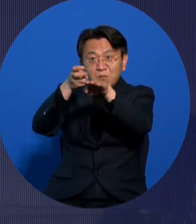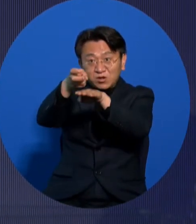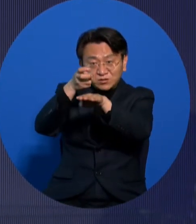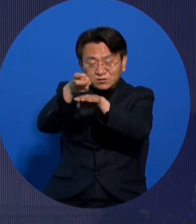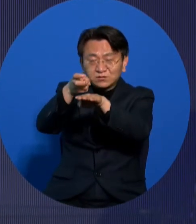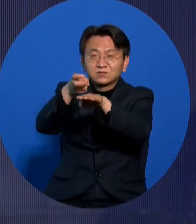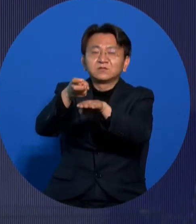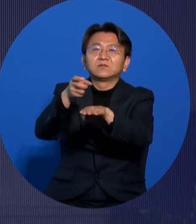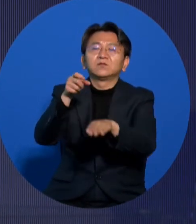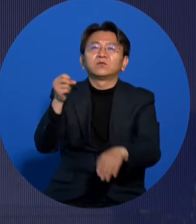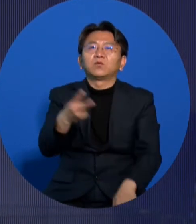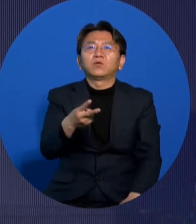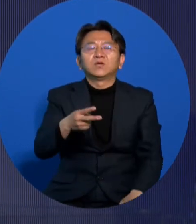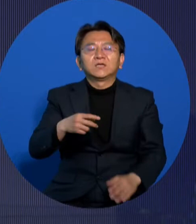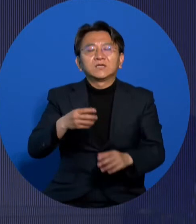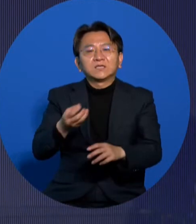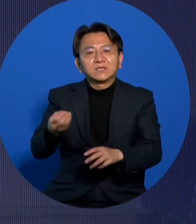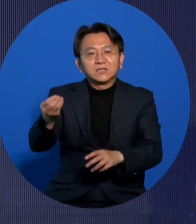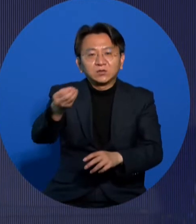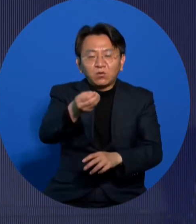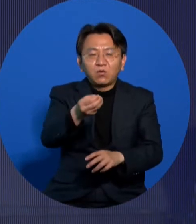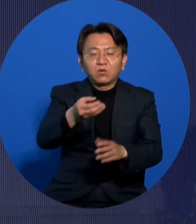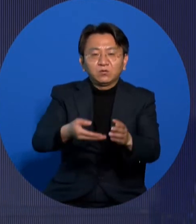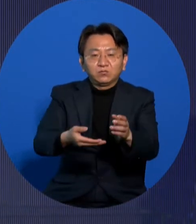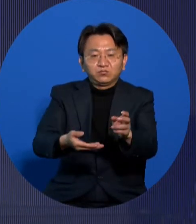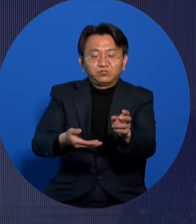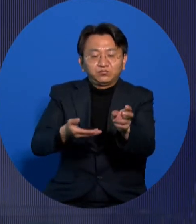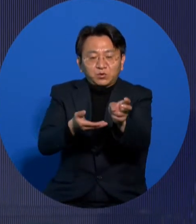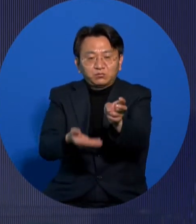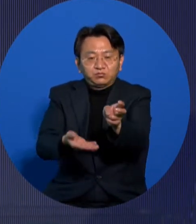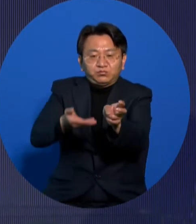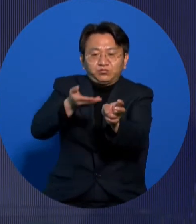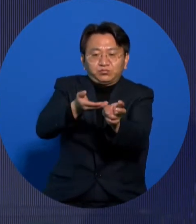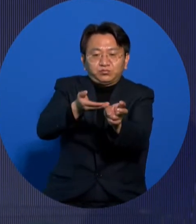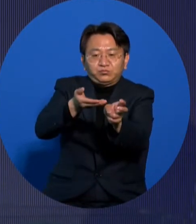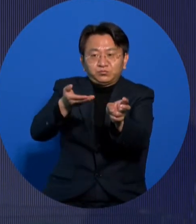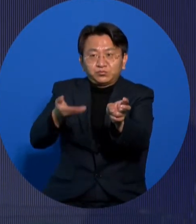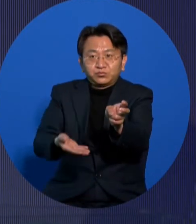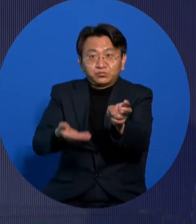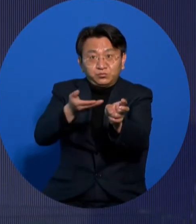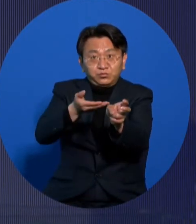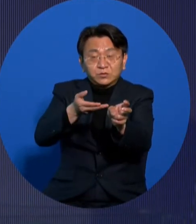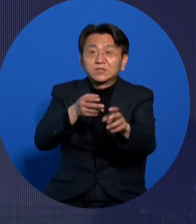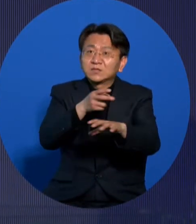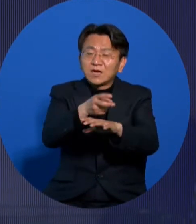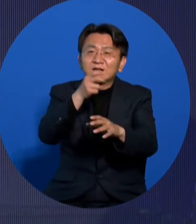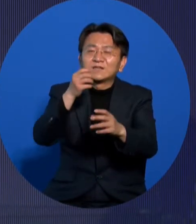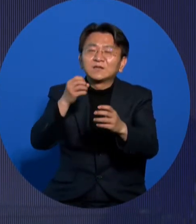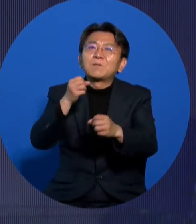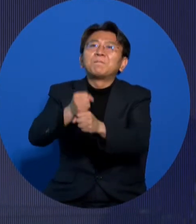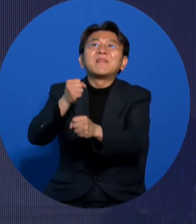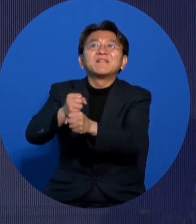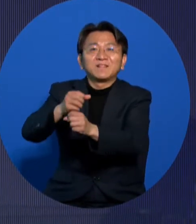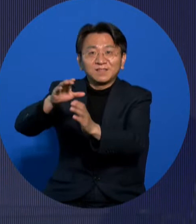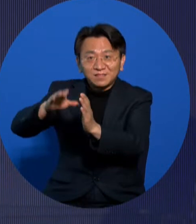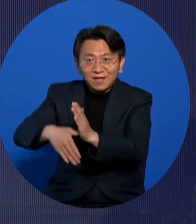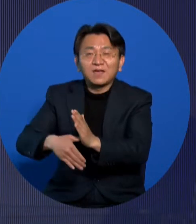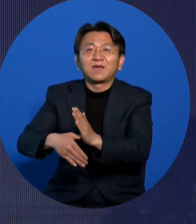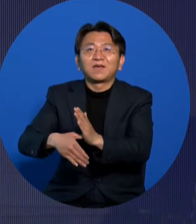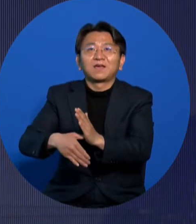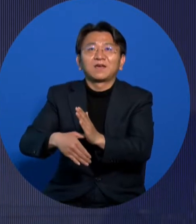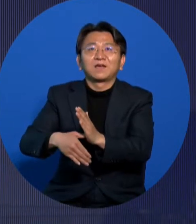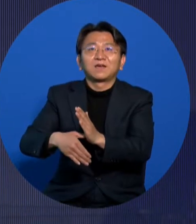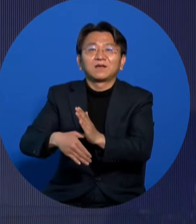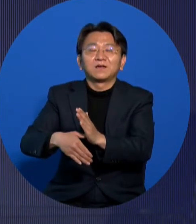교통약자 이동 편의 차량, 우리 리프트 차량이라고 하죠. 이런 차량들을 만들 때